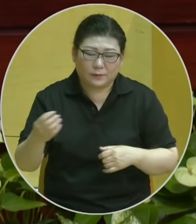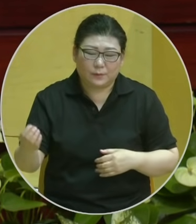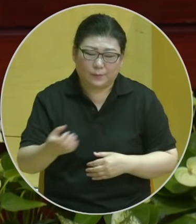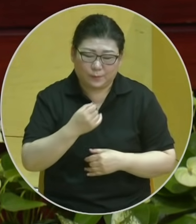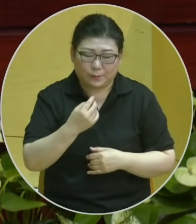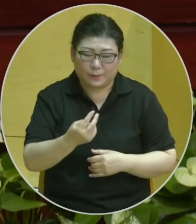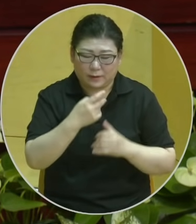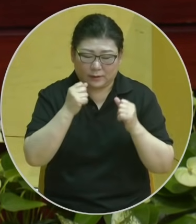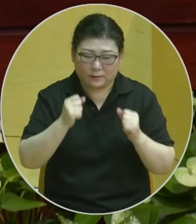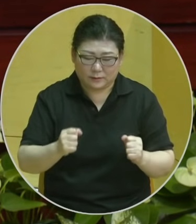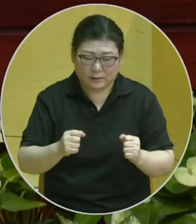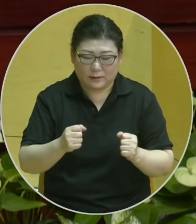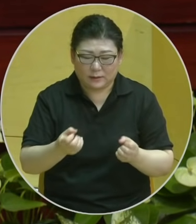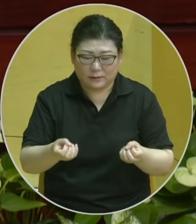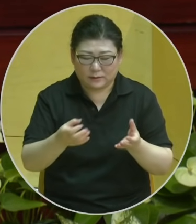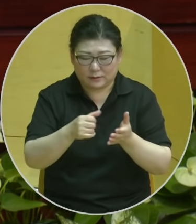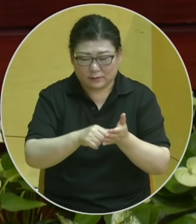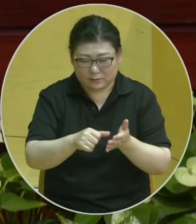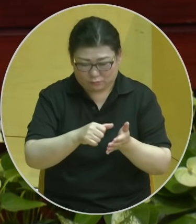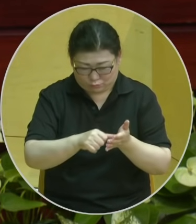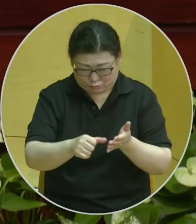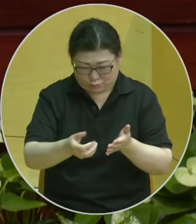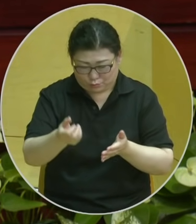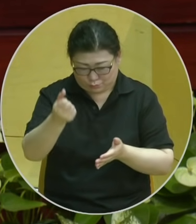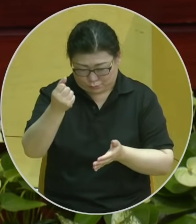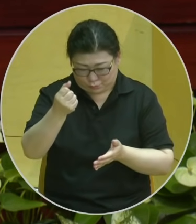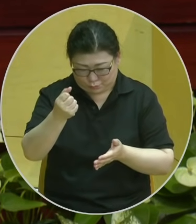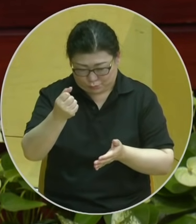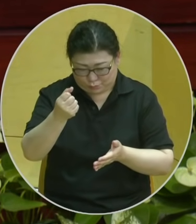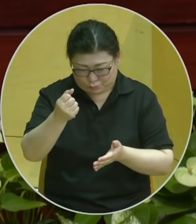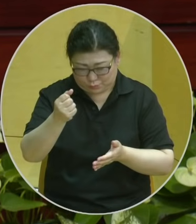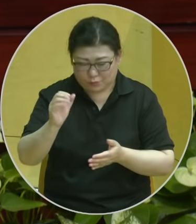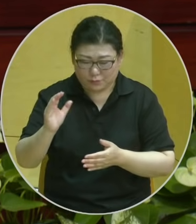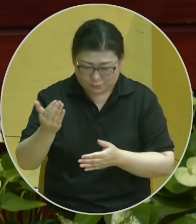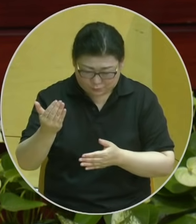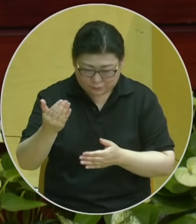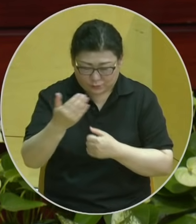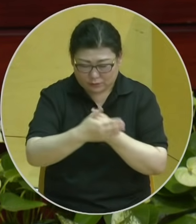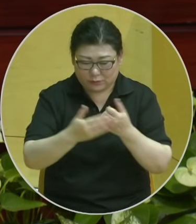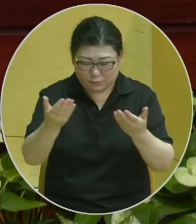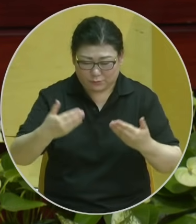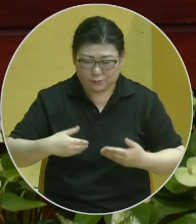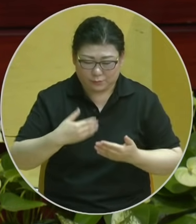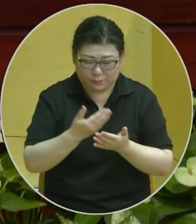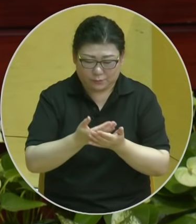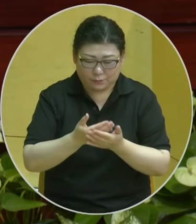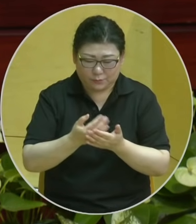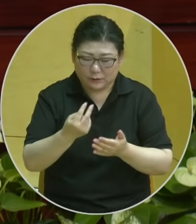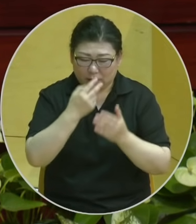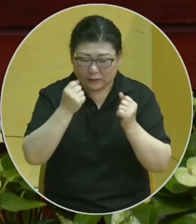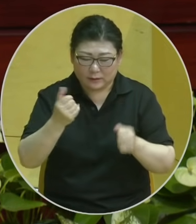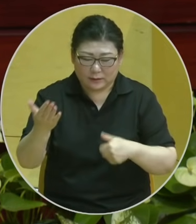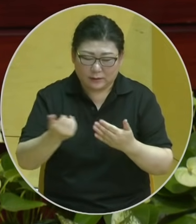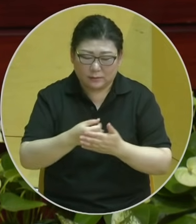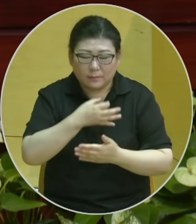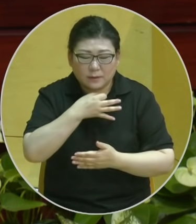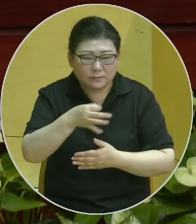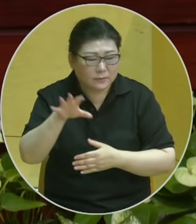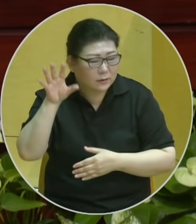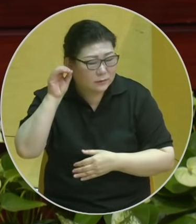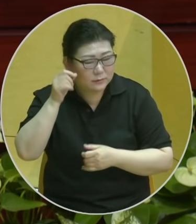산제물로 올려지도록 은총을 내리어 주옵소서 살아계신 하나님의 음성을 듣는 예배가 되게